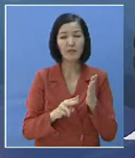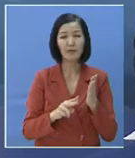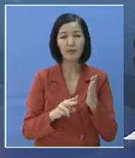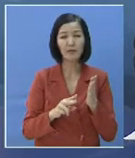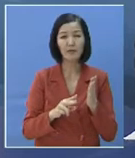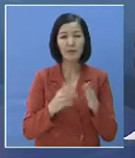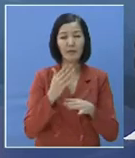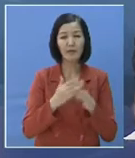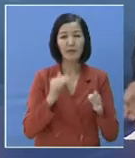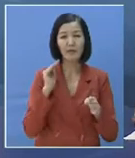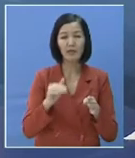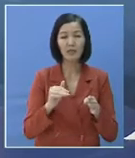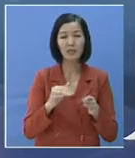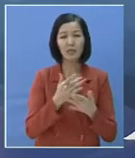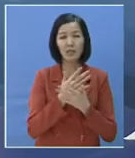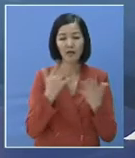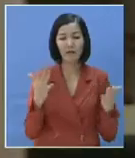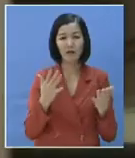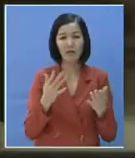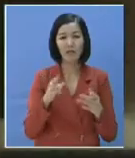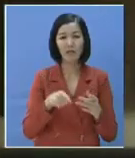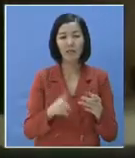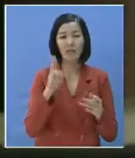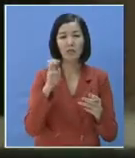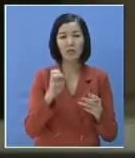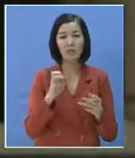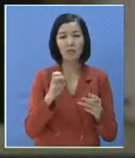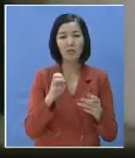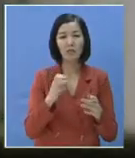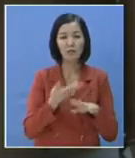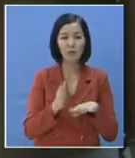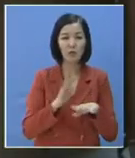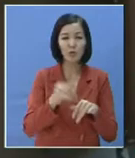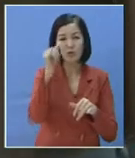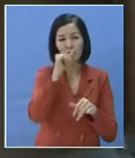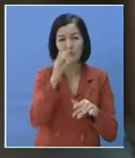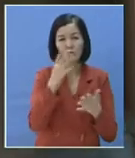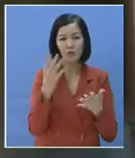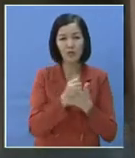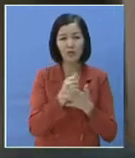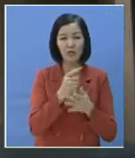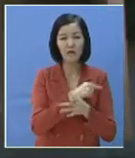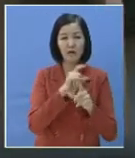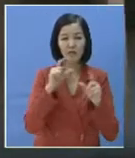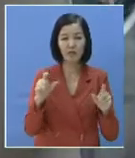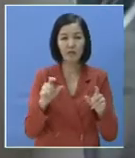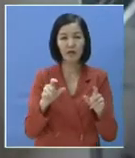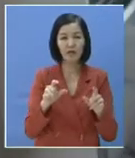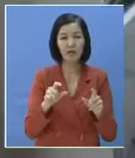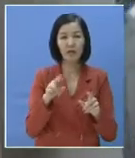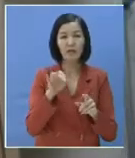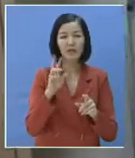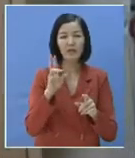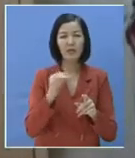тысяч наименований. На сегодняшний день 1300 из них сложно или невозможно найти в аптеках. Нехватка лекарств в Дании